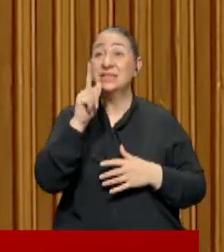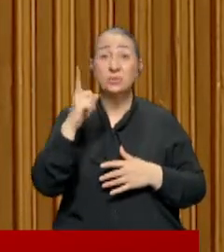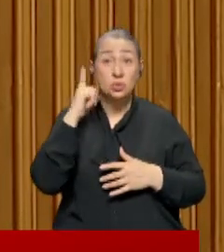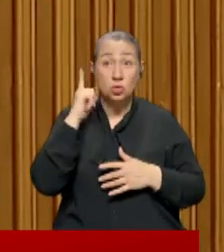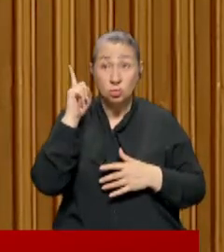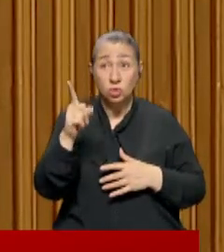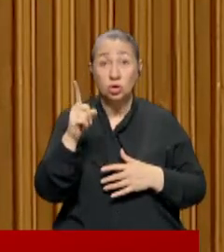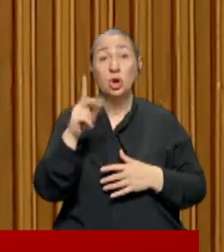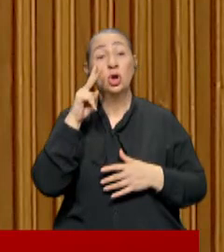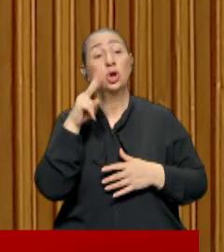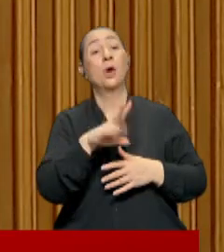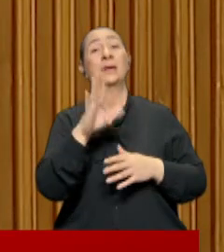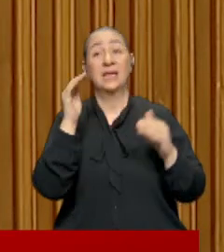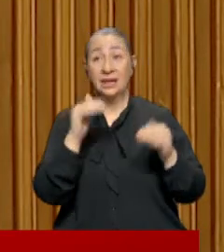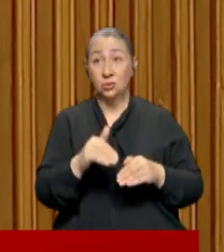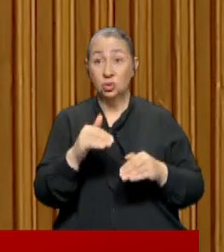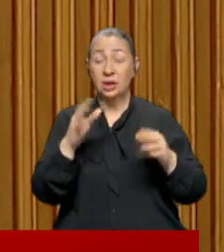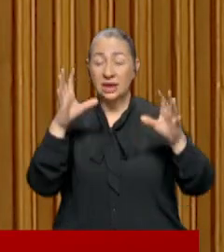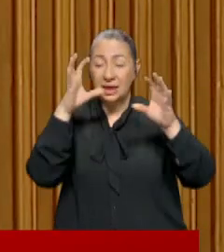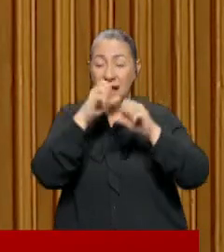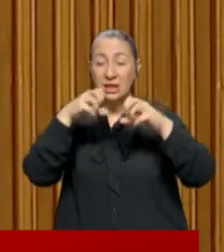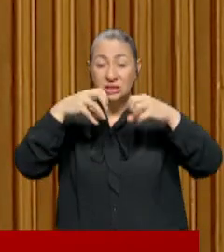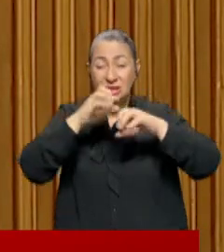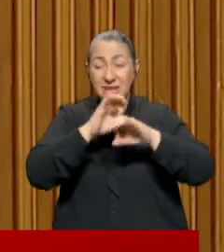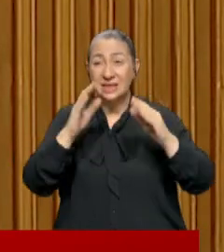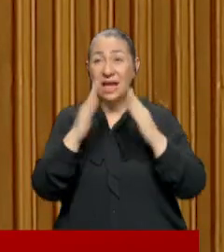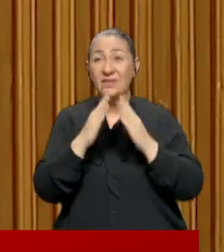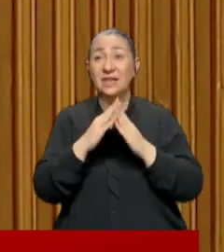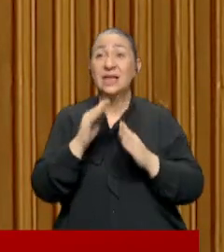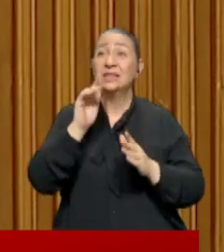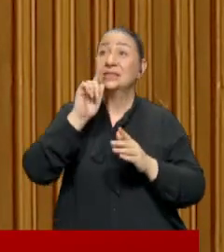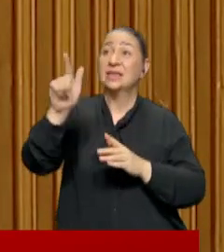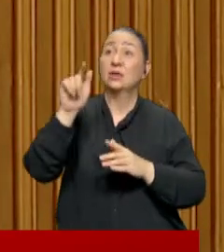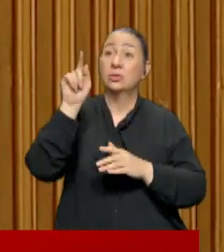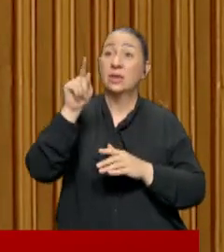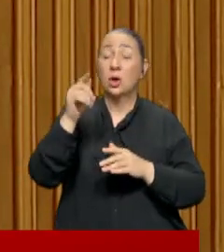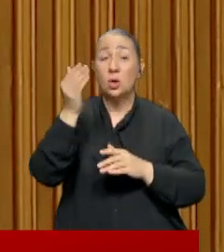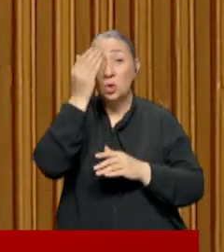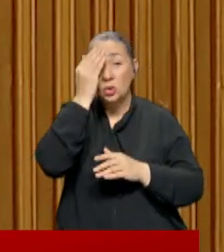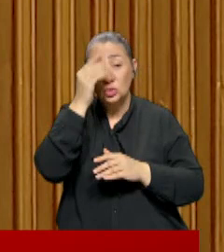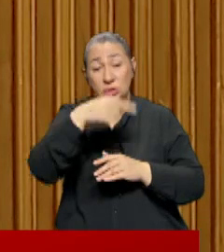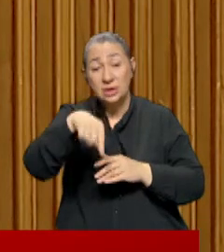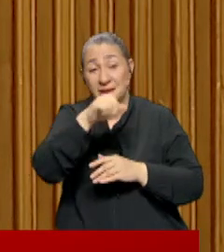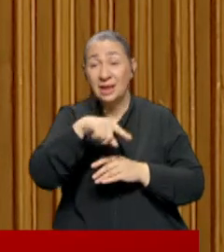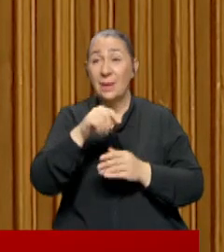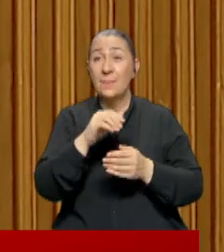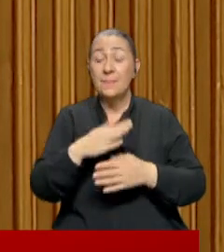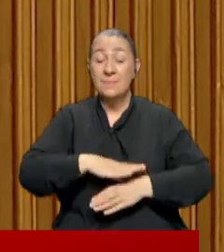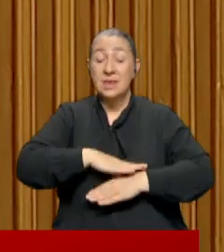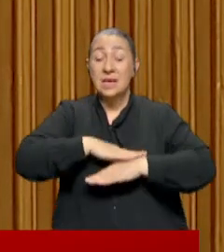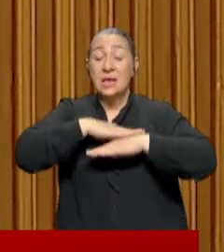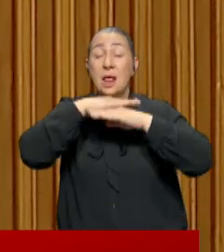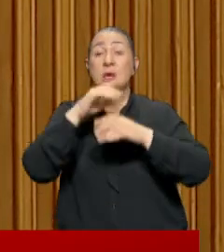duyuyor musun? Görmezden geldin. Karanlık ışıksız evlerinden sesleniyorum sana. Yoksulların biriken